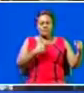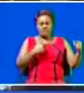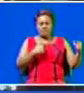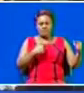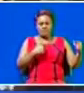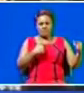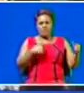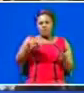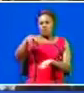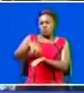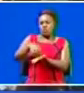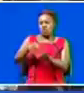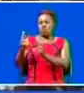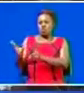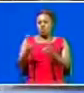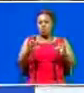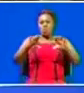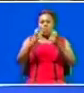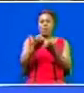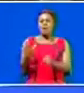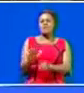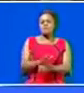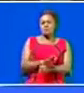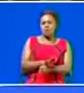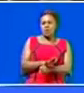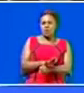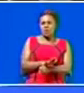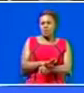Hii ndio hali ya kawaida katika ulimwengu mzima.